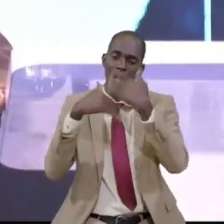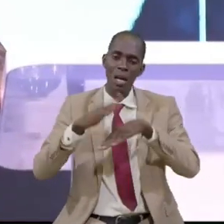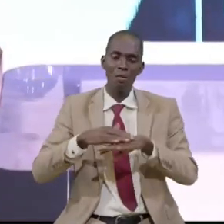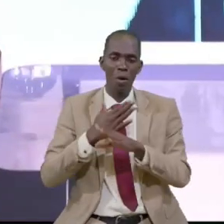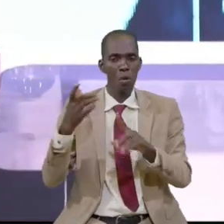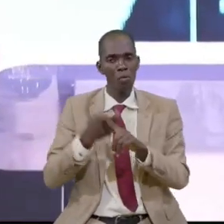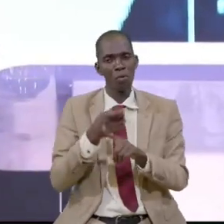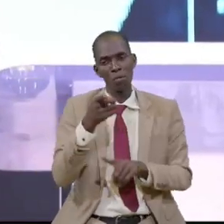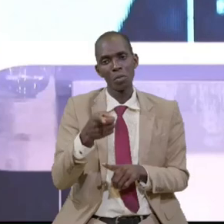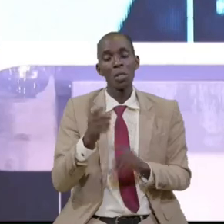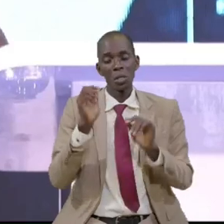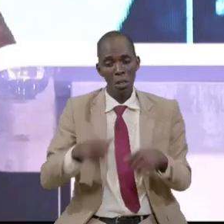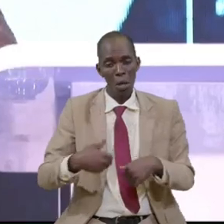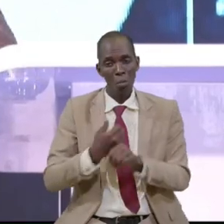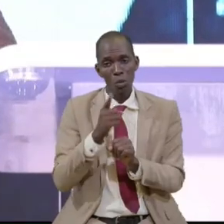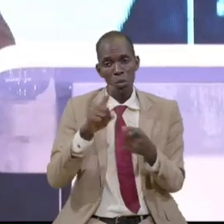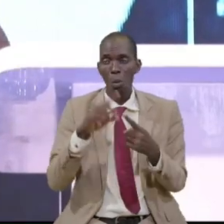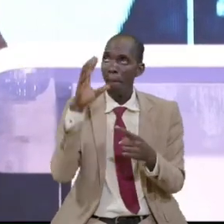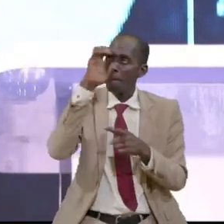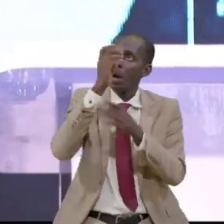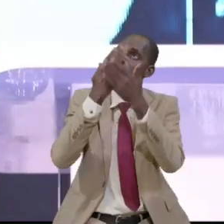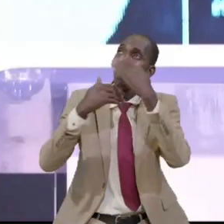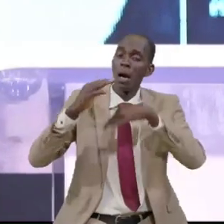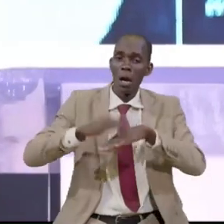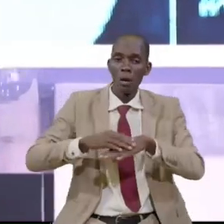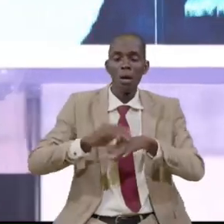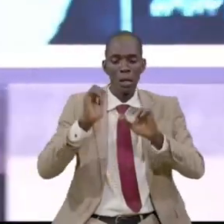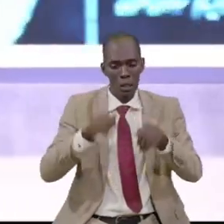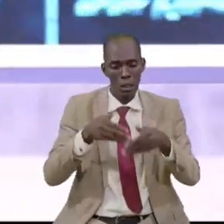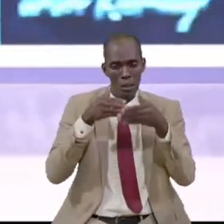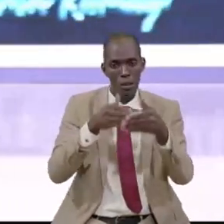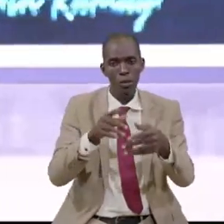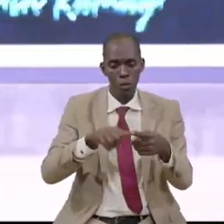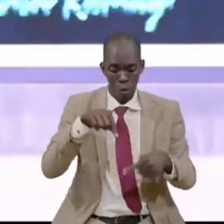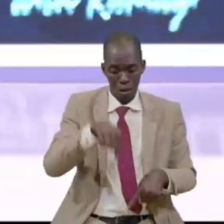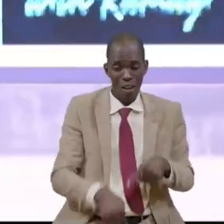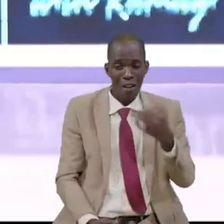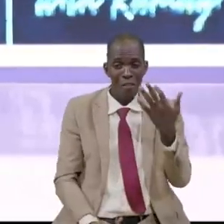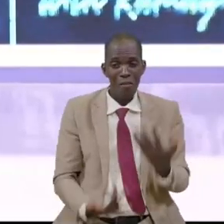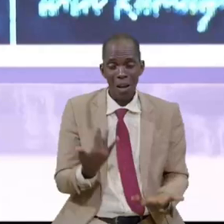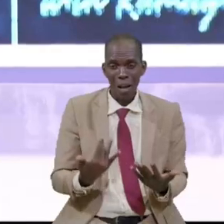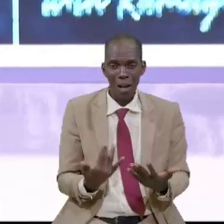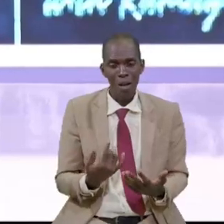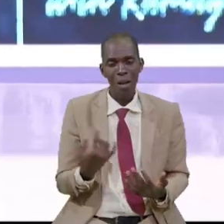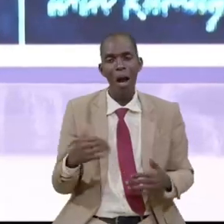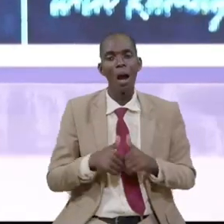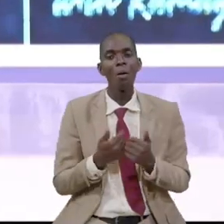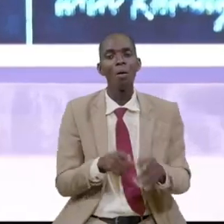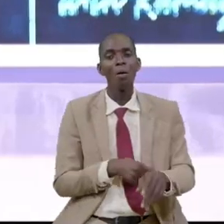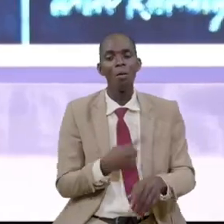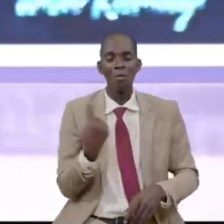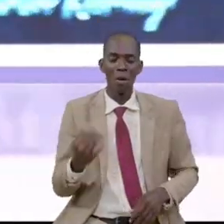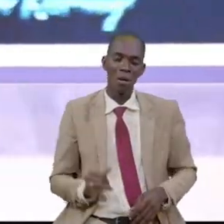l'enfer, les temps de feu pour toujours, aussitôt, ce soir, vous allez dire,